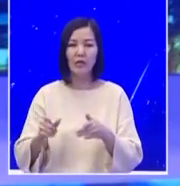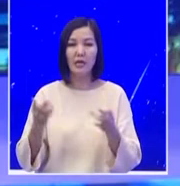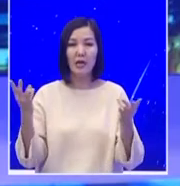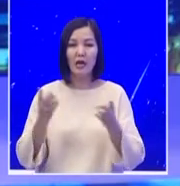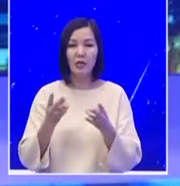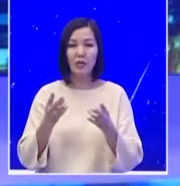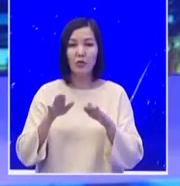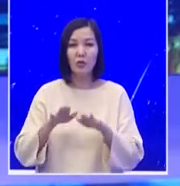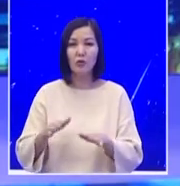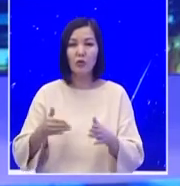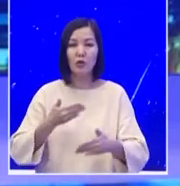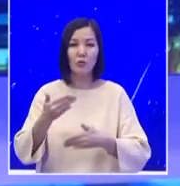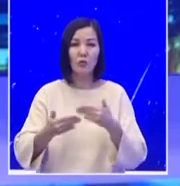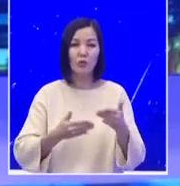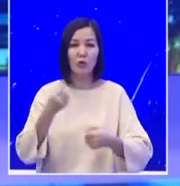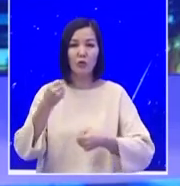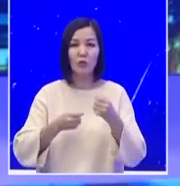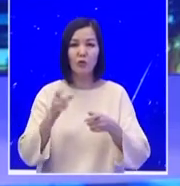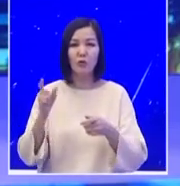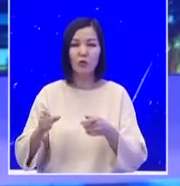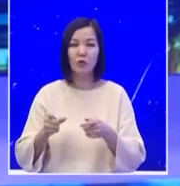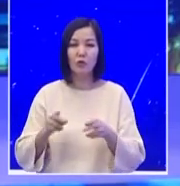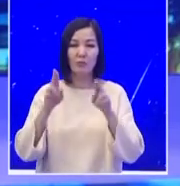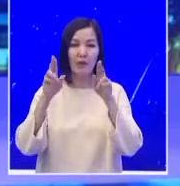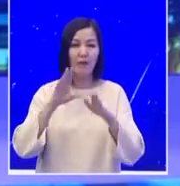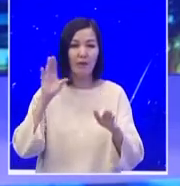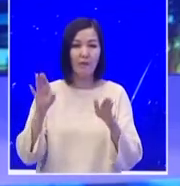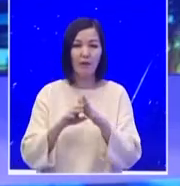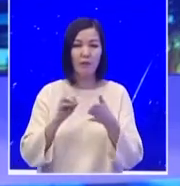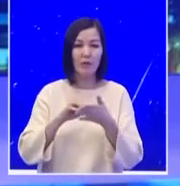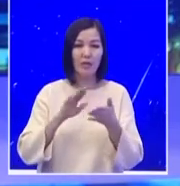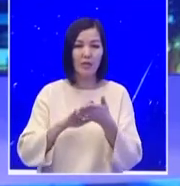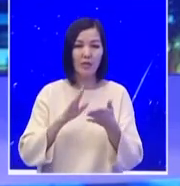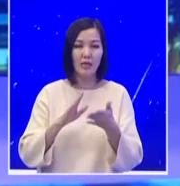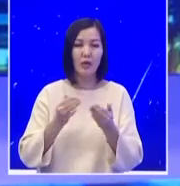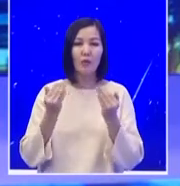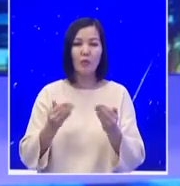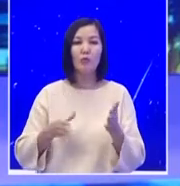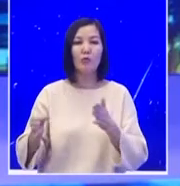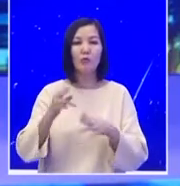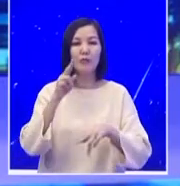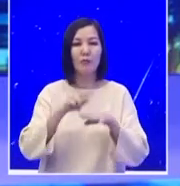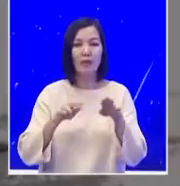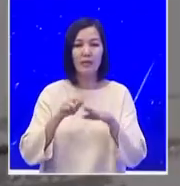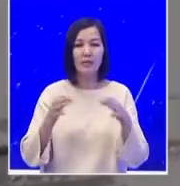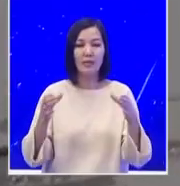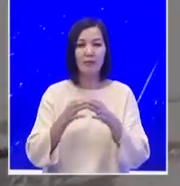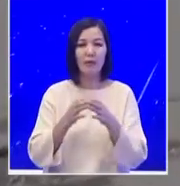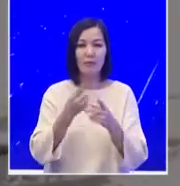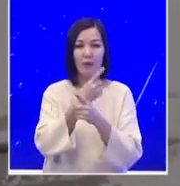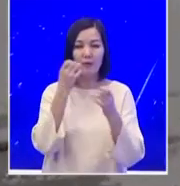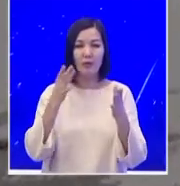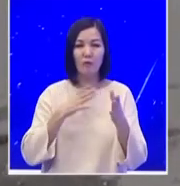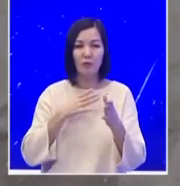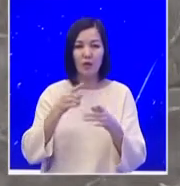жерден өтпеуі мен көлік жүргізушілерінің жол талабын сақтамауынан тіркелген. Бұл туралы облыстық полиция департаментінің қызметкерлері мәлім деп